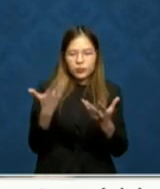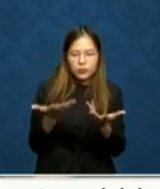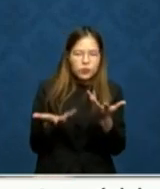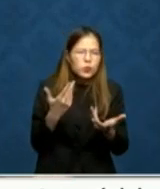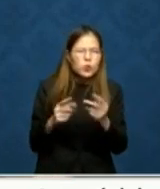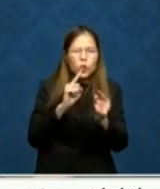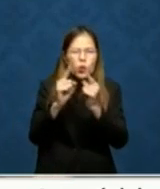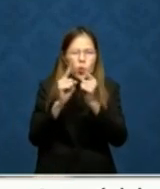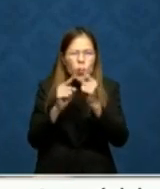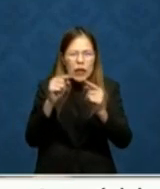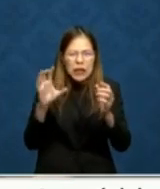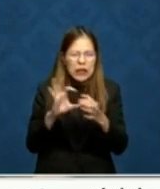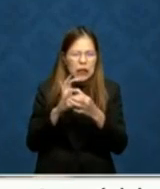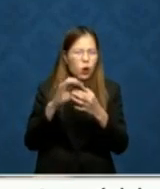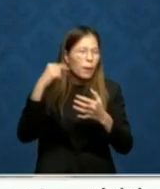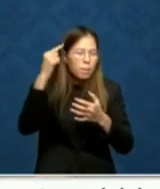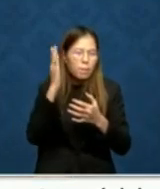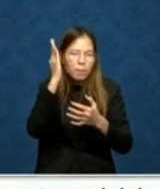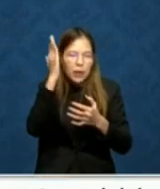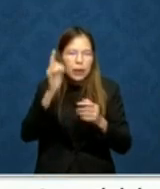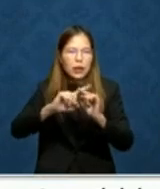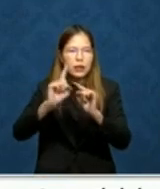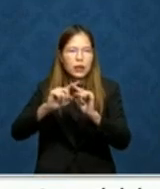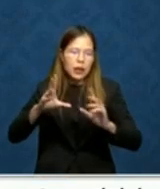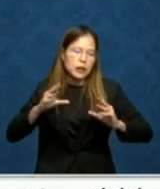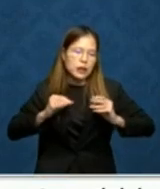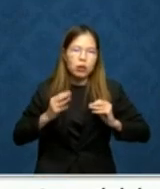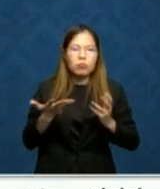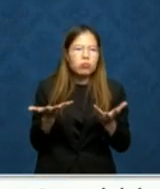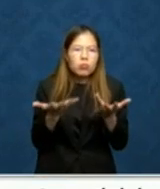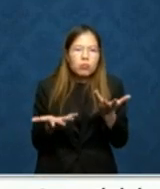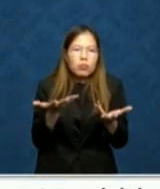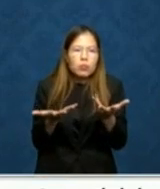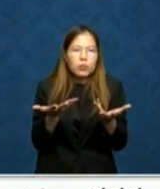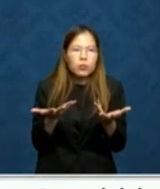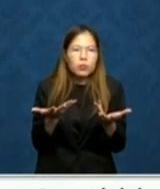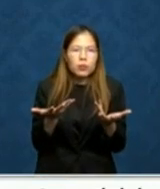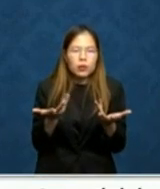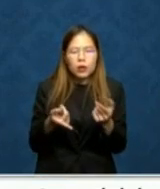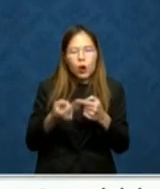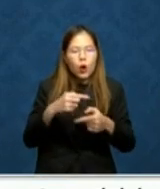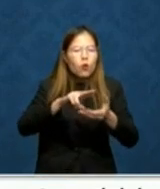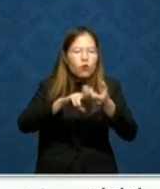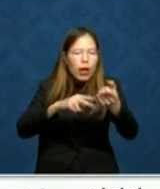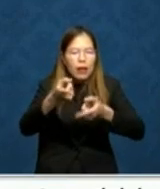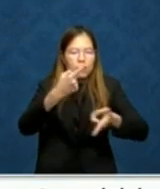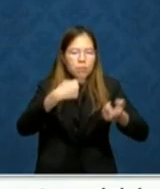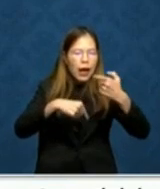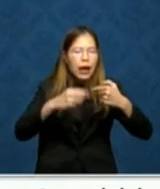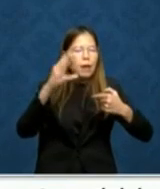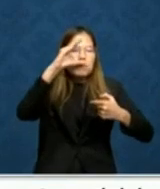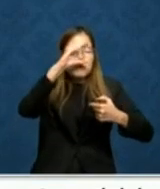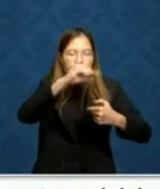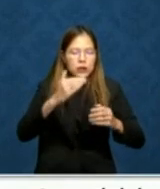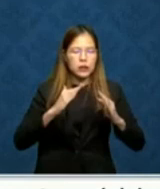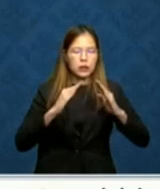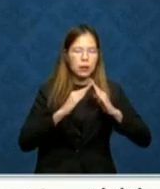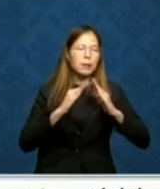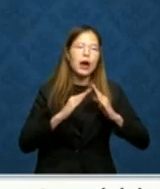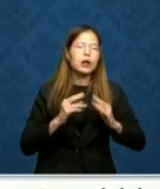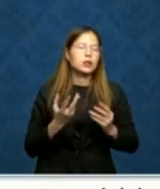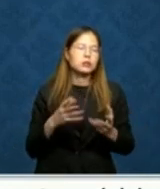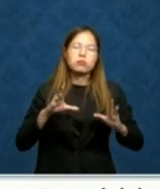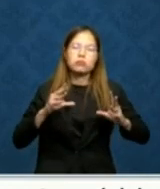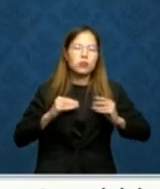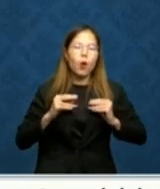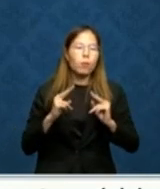พศก็ถือว่ายินยอมแล้วหรือเพียงคู่ความสัมพันธ์มาที่บ้านในยามค่ำคืนก็ถือว่ายินยอมที่จะมีเ